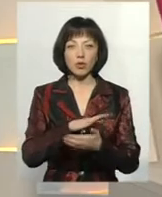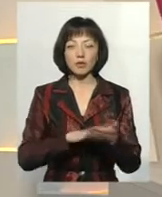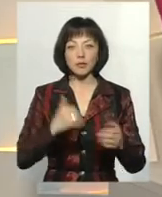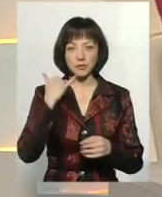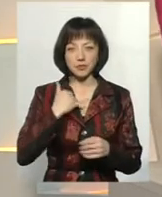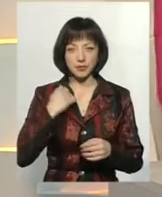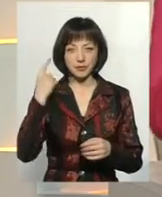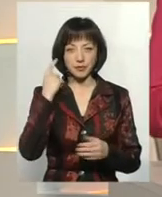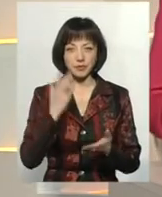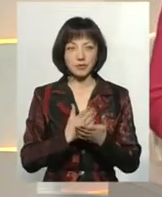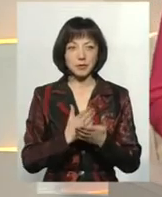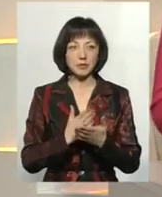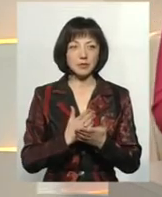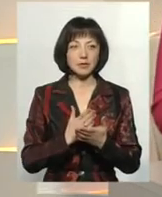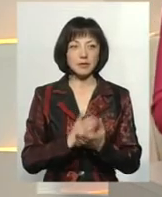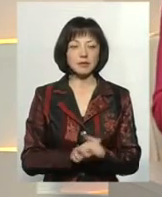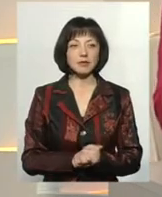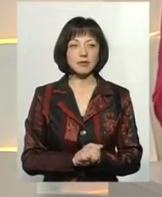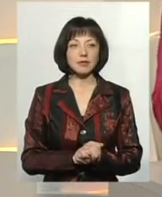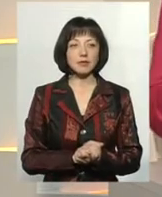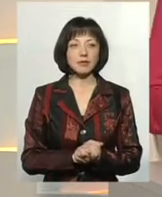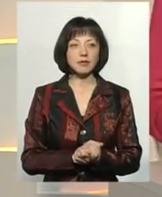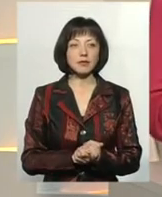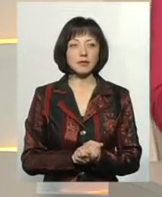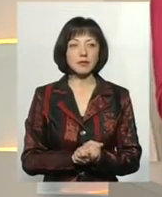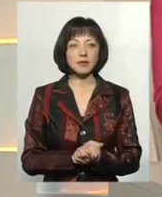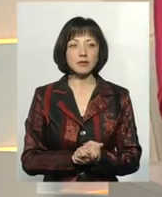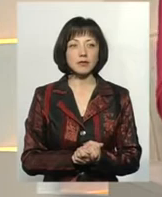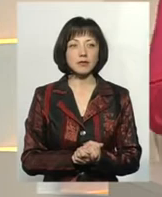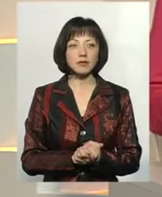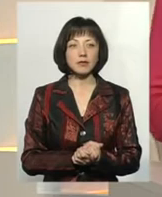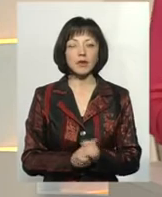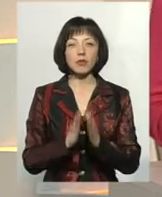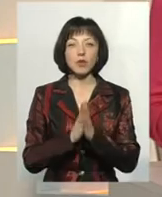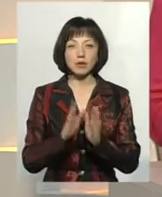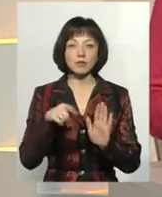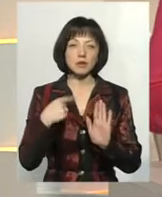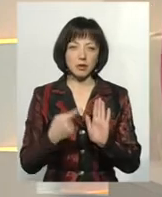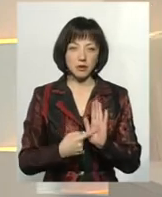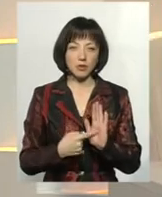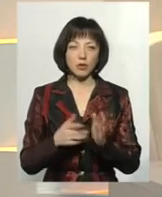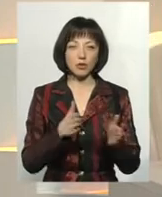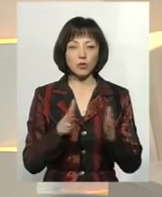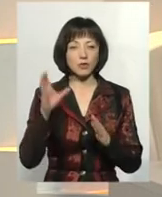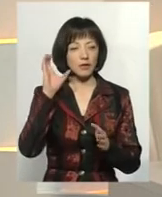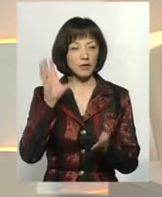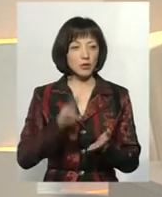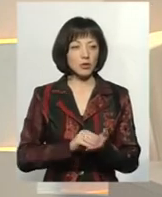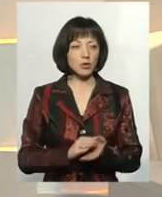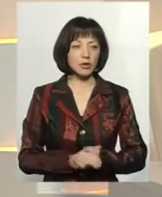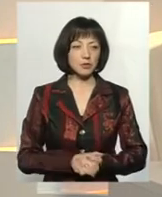нас є, я чую, у нас телефон розривається, угу. Та у режисерській, а ми просимо, ставте свої запитання, ми готові вас вислухати.